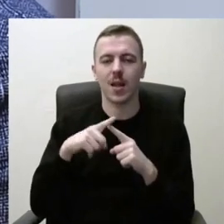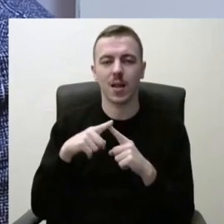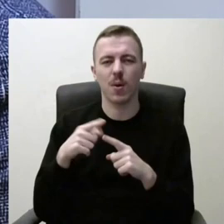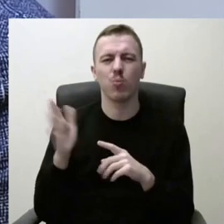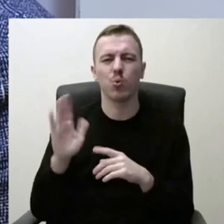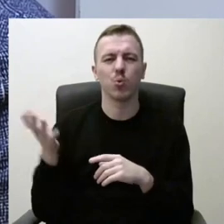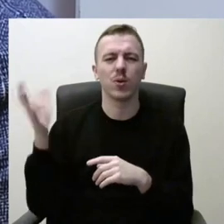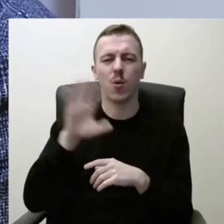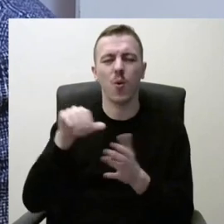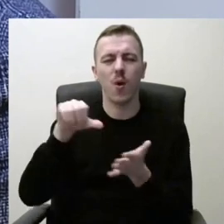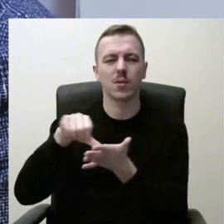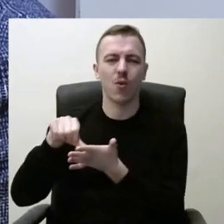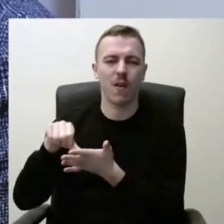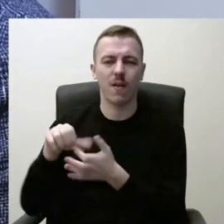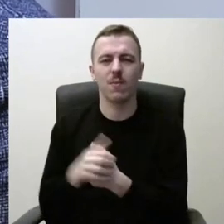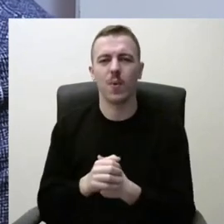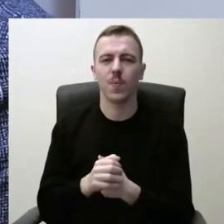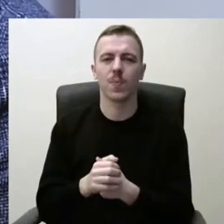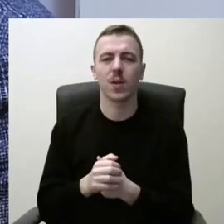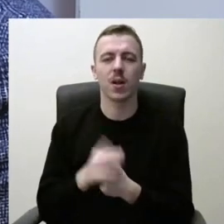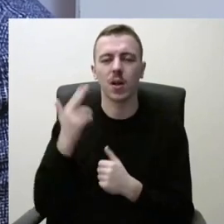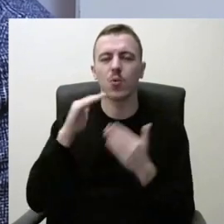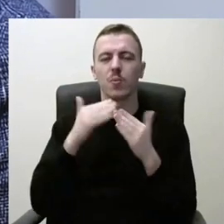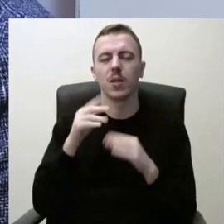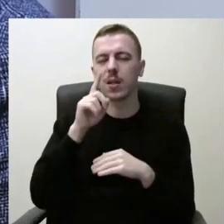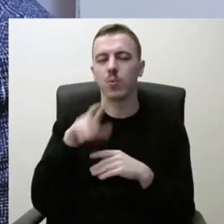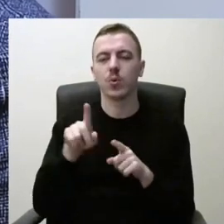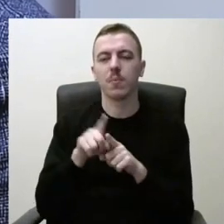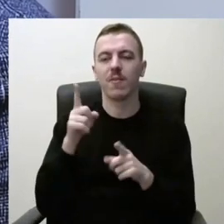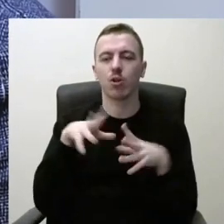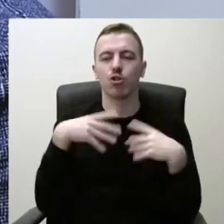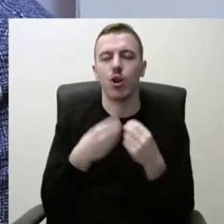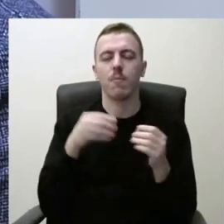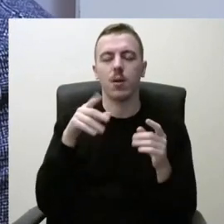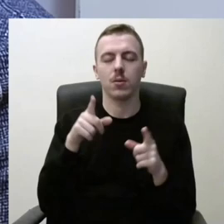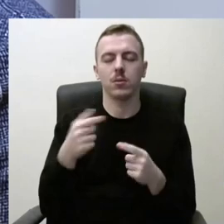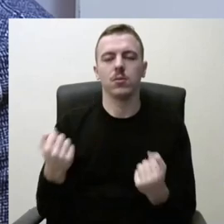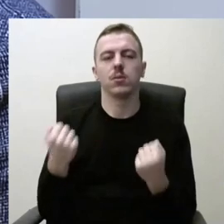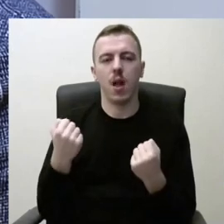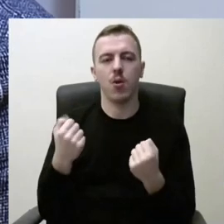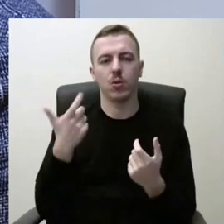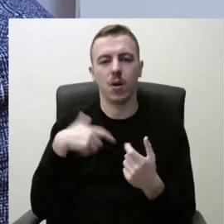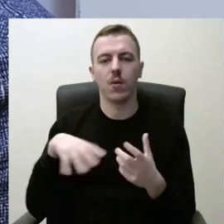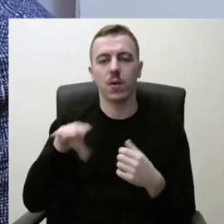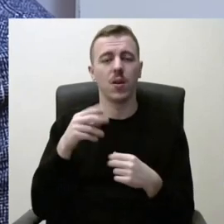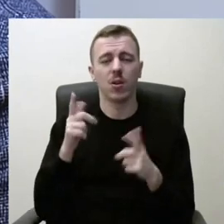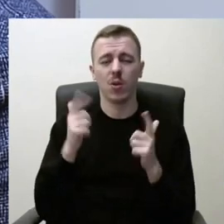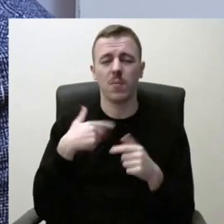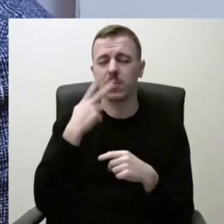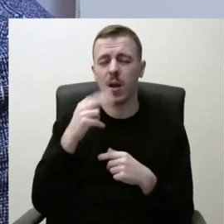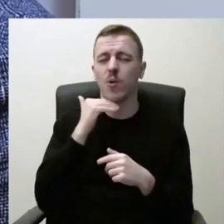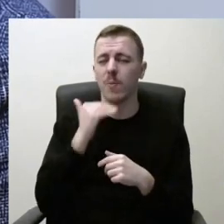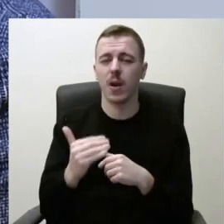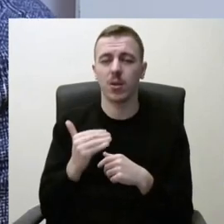didesnis atstovavimas ir kad Kauno miestas nebūtų uzurpuotas vienos šeimos rankose. Tai tą mes matom visi ir matom labai aiškiai ir